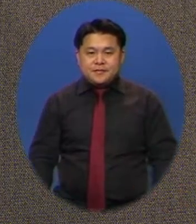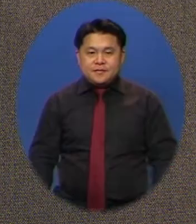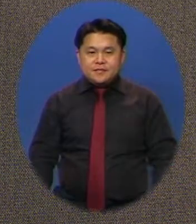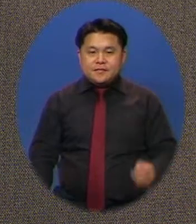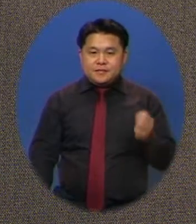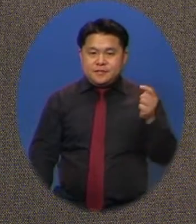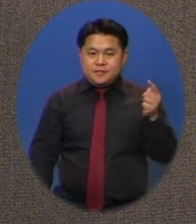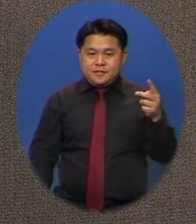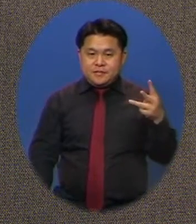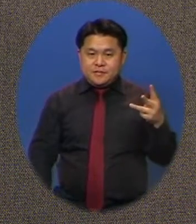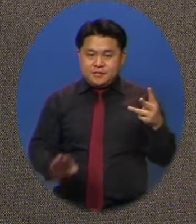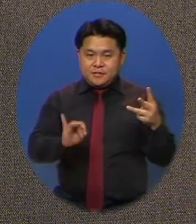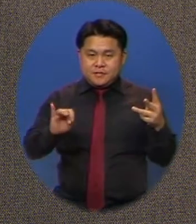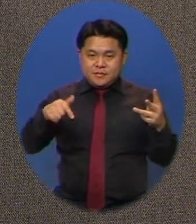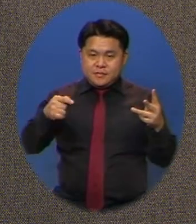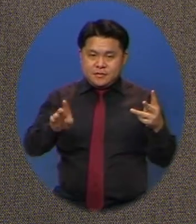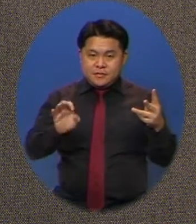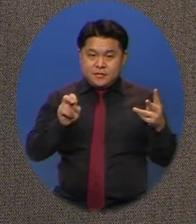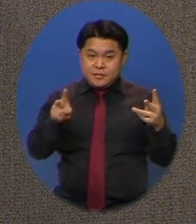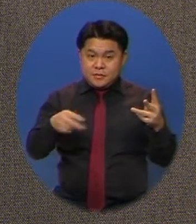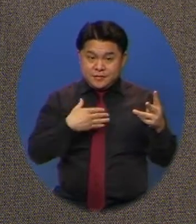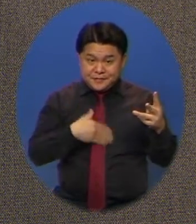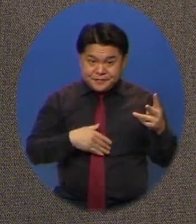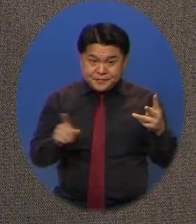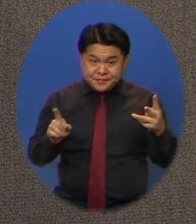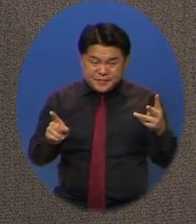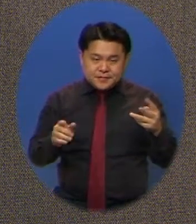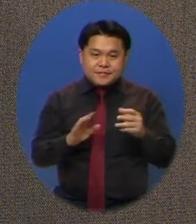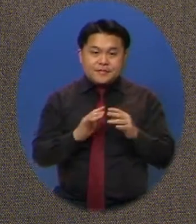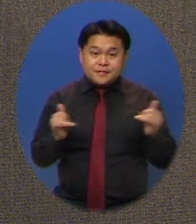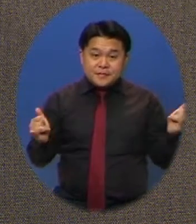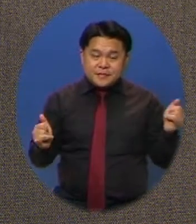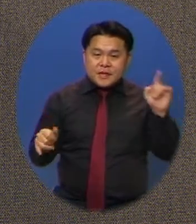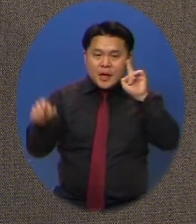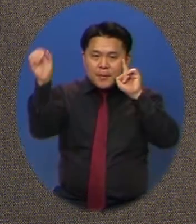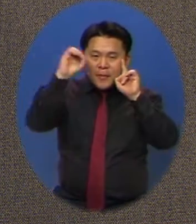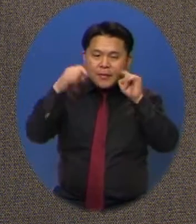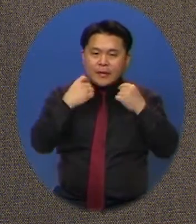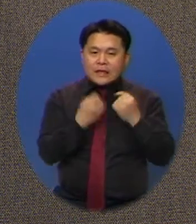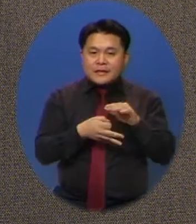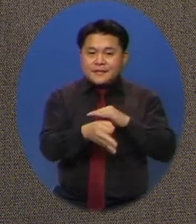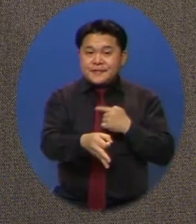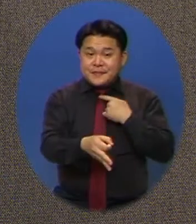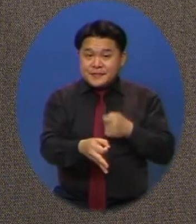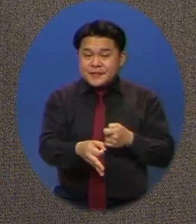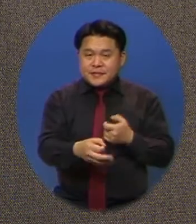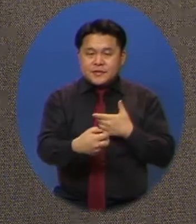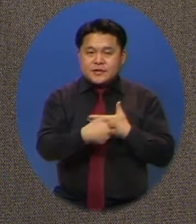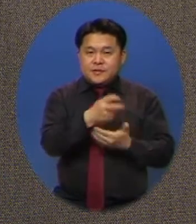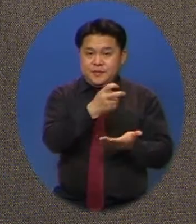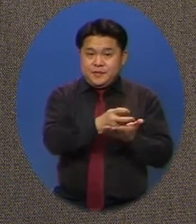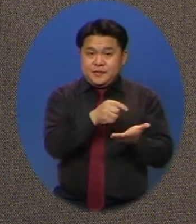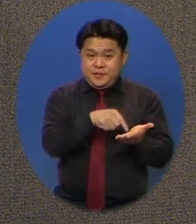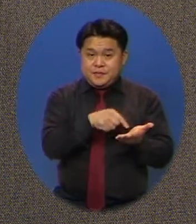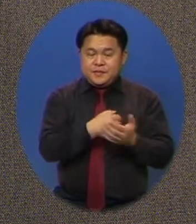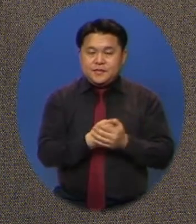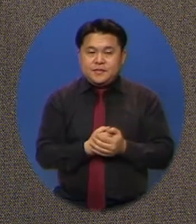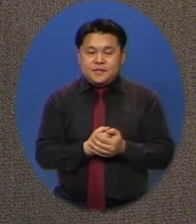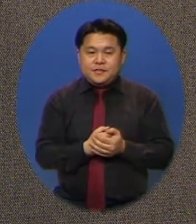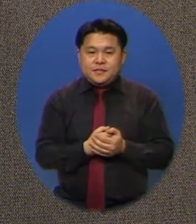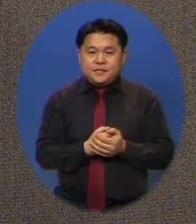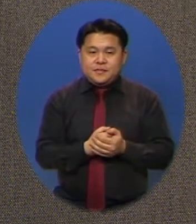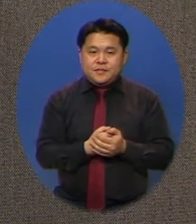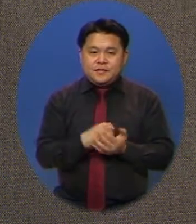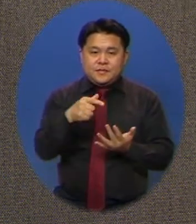3대 비급여라고 알고 계신지요? 3대 비급여도 국민들이 전액 본인이 다 내고 있는 의료제도입니다.